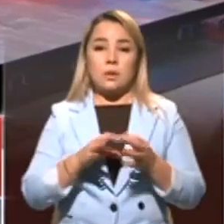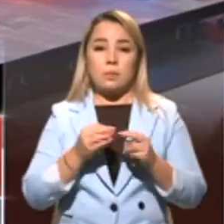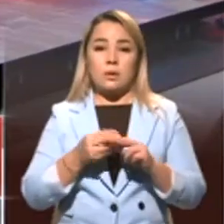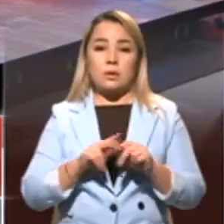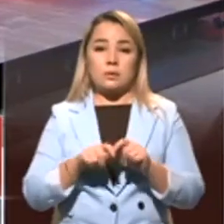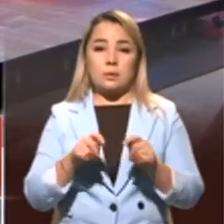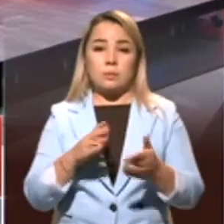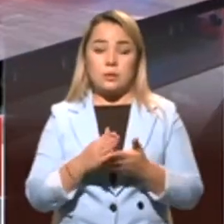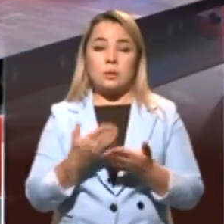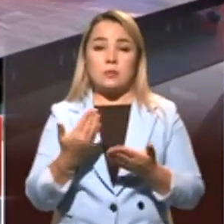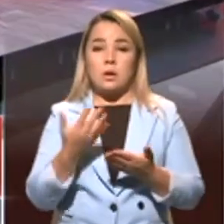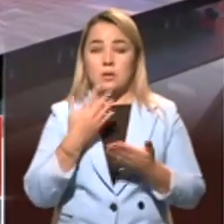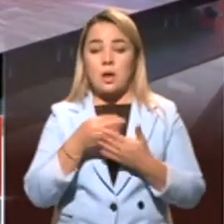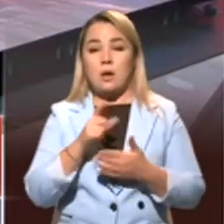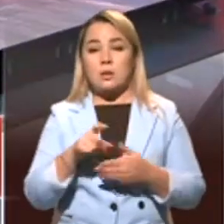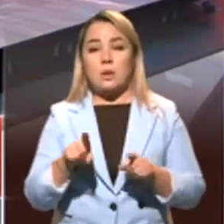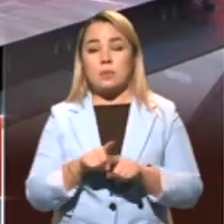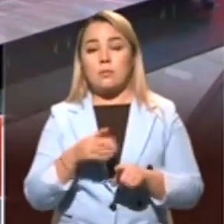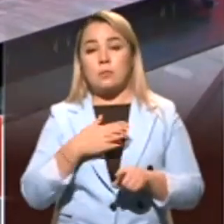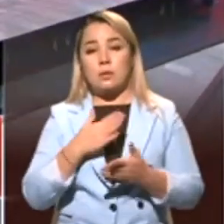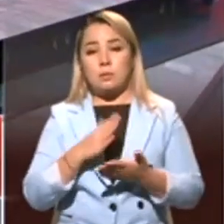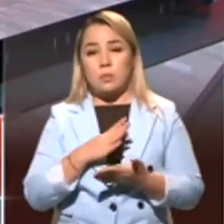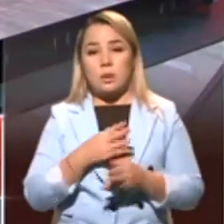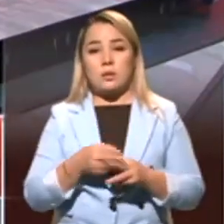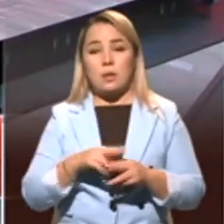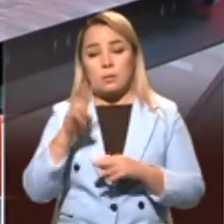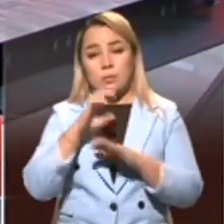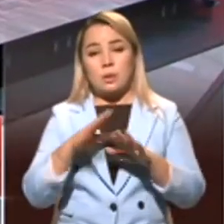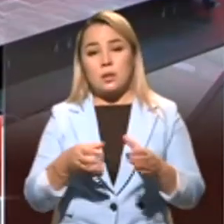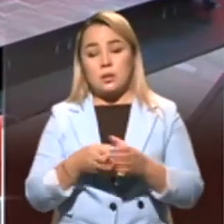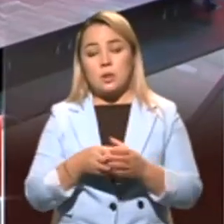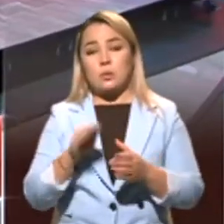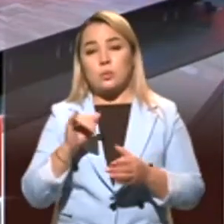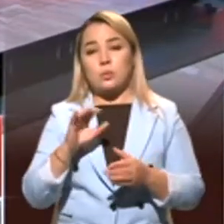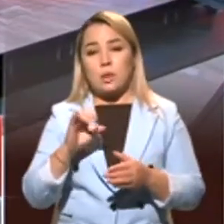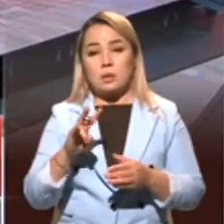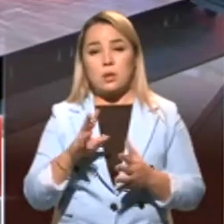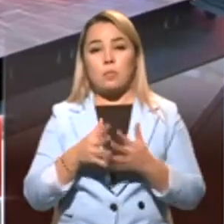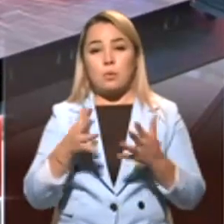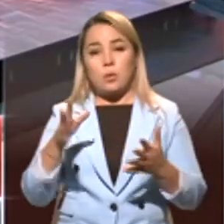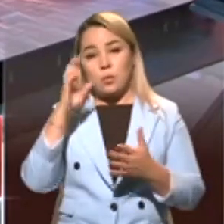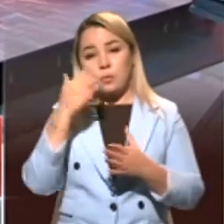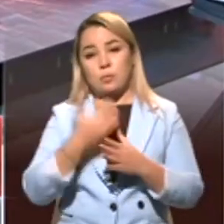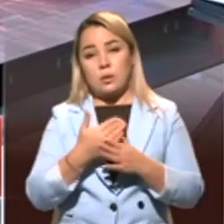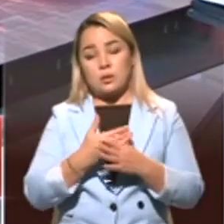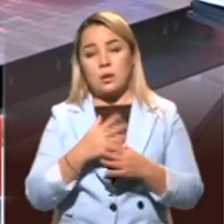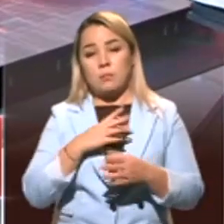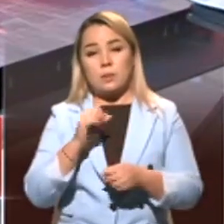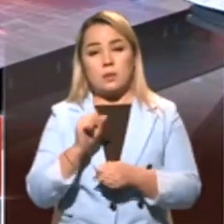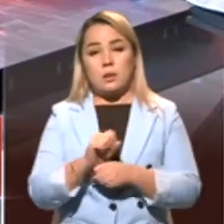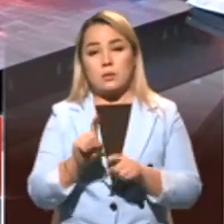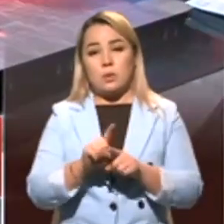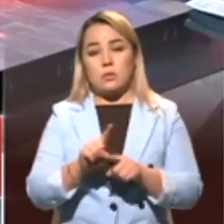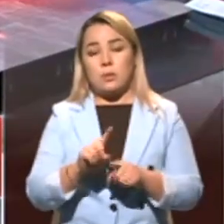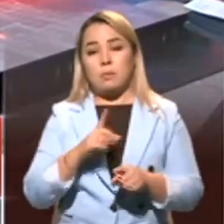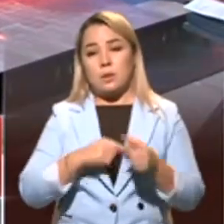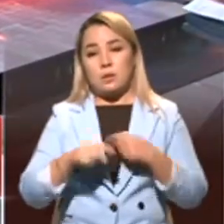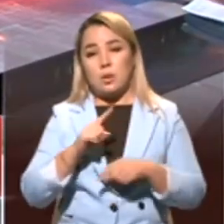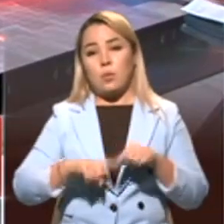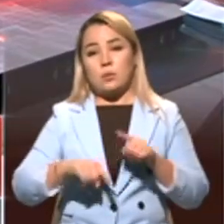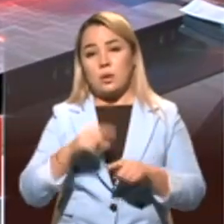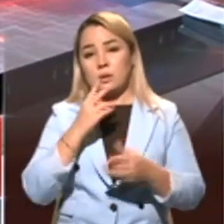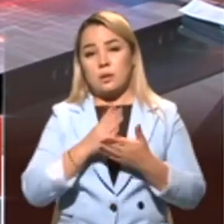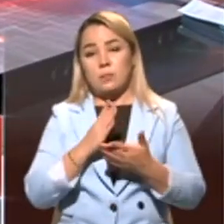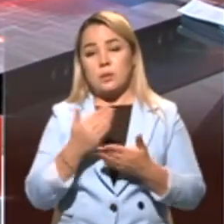сондай кетпекші болған біздің азаматтарымыз болды. Мемлекетіміз білесіздер, барлығы Жусан деген үлкен гуманитарлық операция жүргізіп сол жерден оралтты біздің